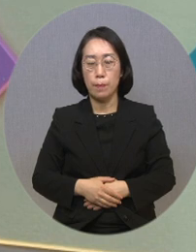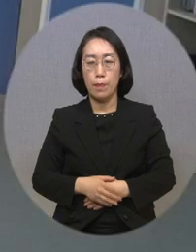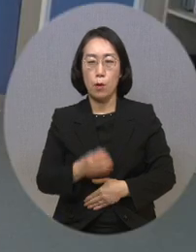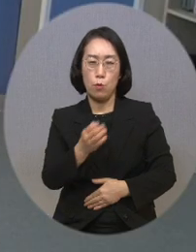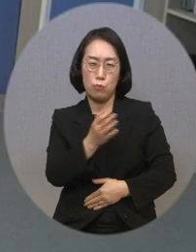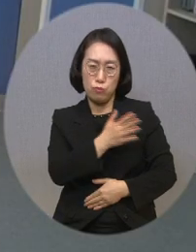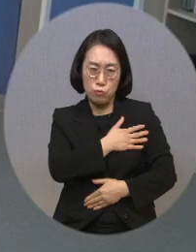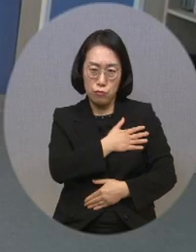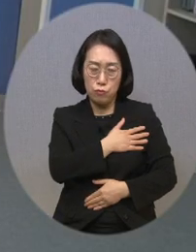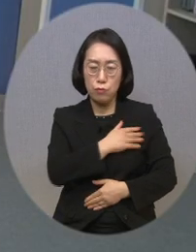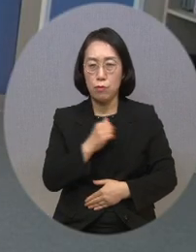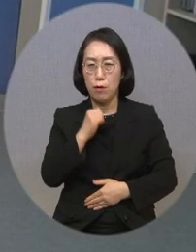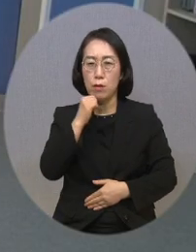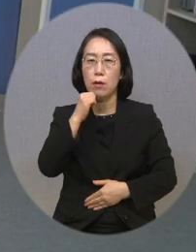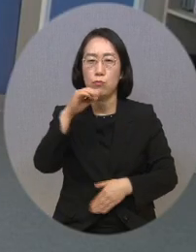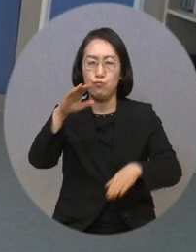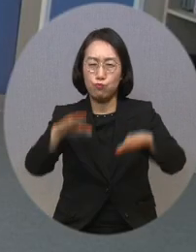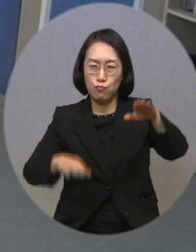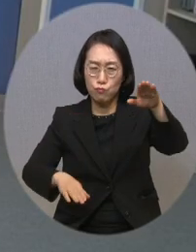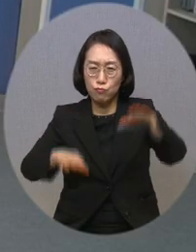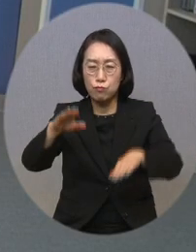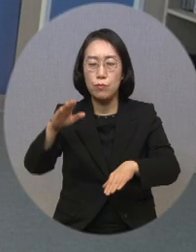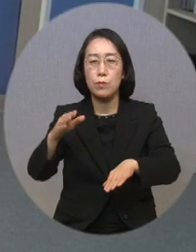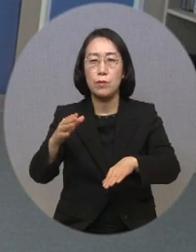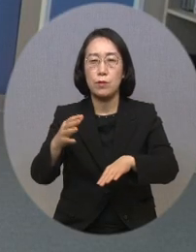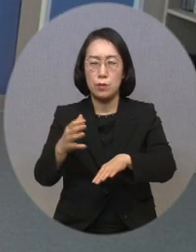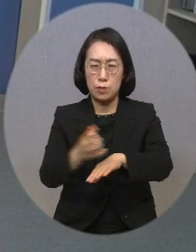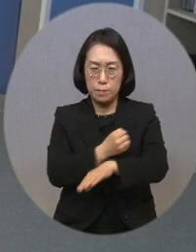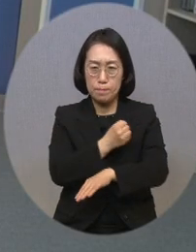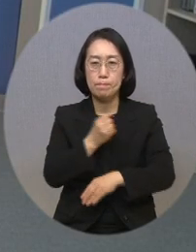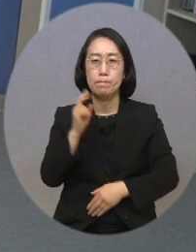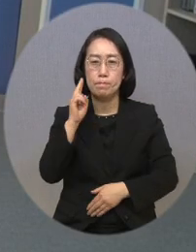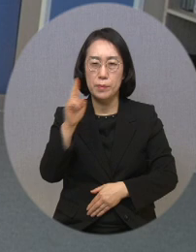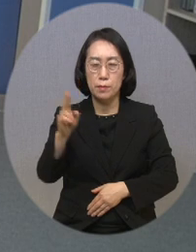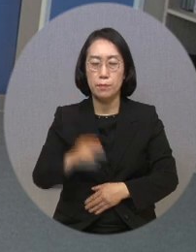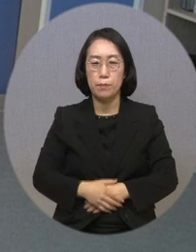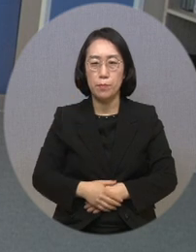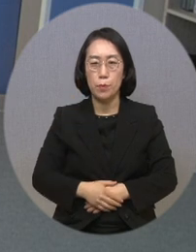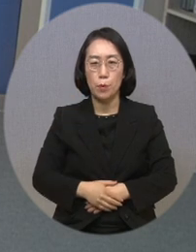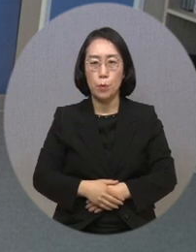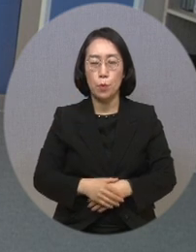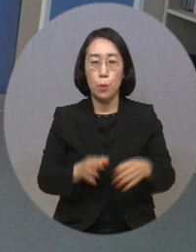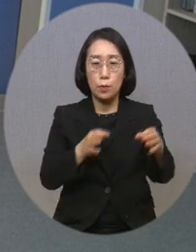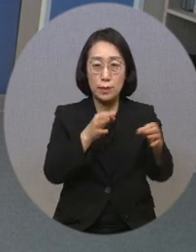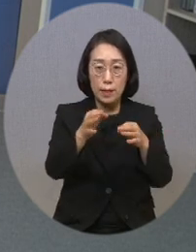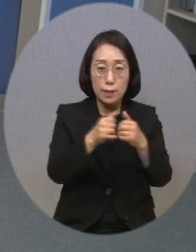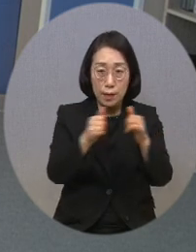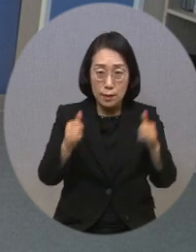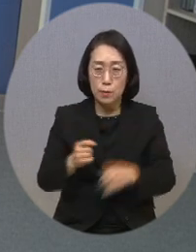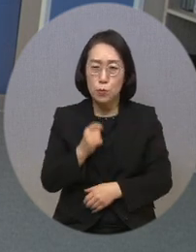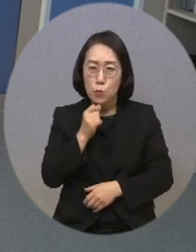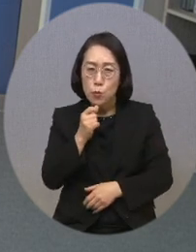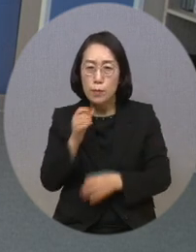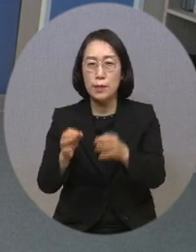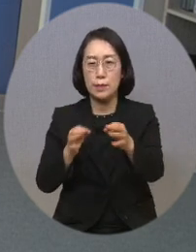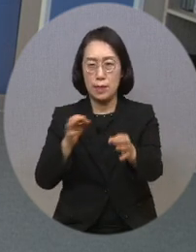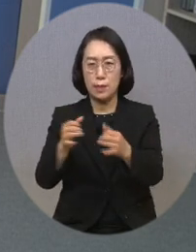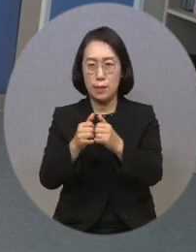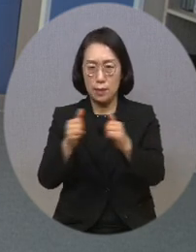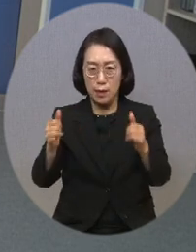양극화가 더 심해졌다고 볼 수가 있습니다. 특히 우리 그 자영업자, 또 소상공인, 또 서민들,